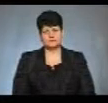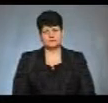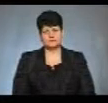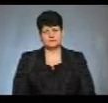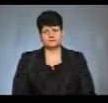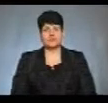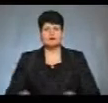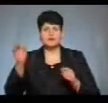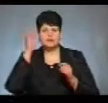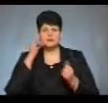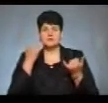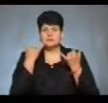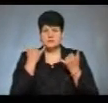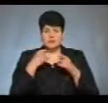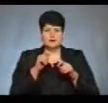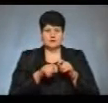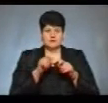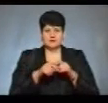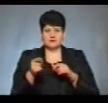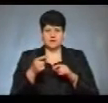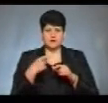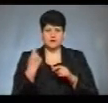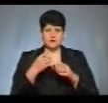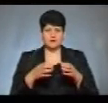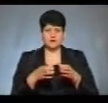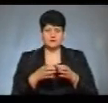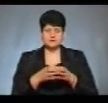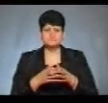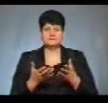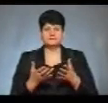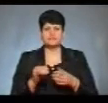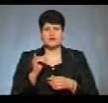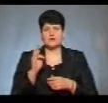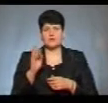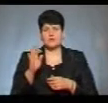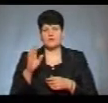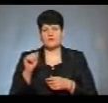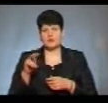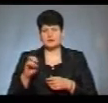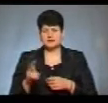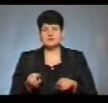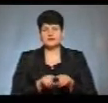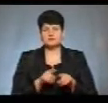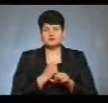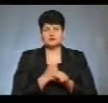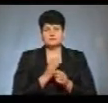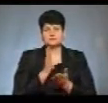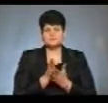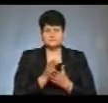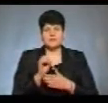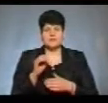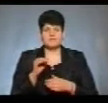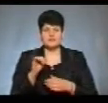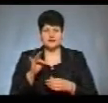Я нагадаю, у нашій студії експерт Тернопільського обласного осередку Комітету виборців України Ігор Ковалик. Також нагадаю, ми працюємо у прямому ефірі, тож